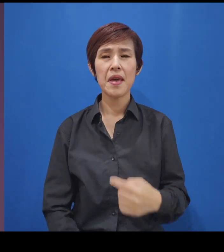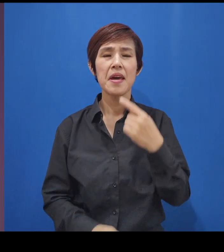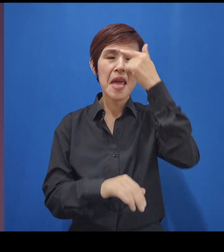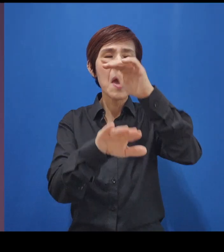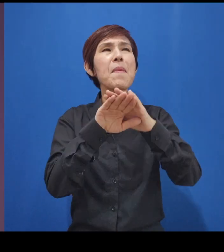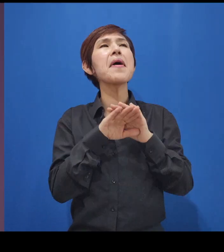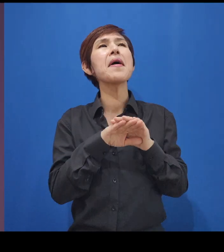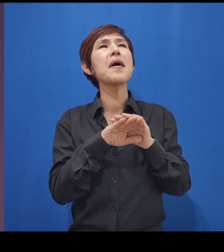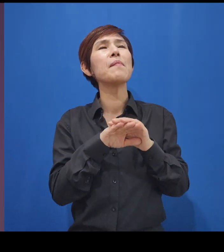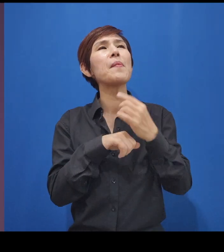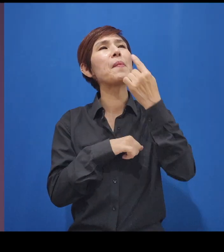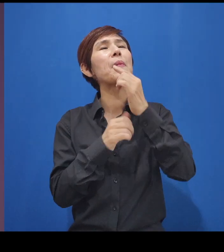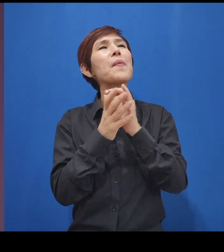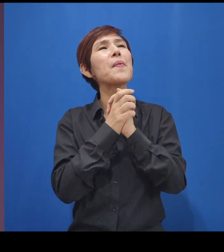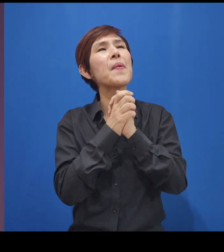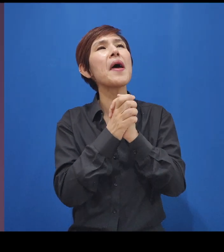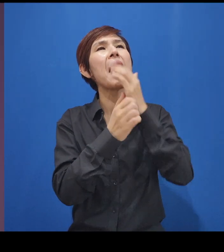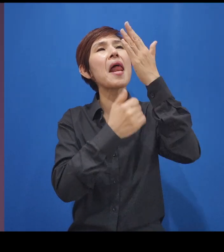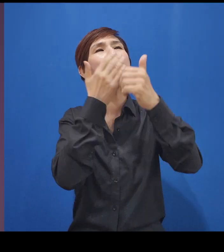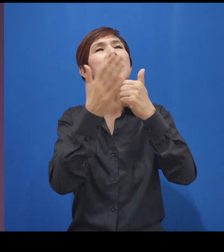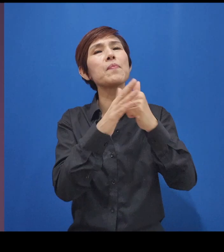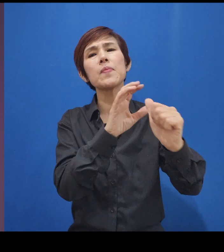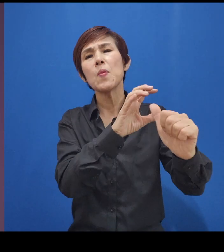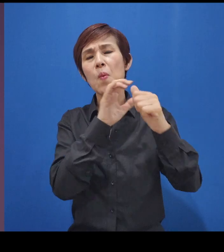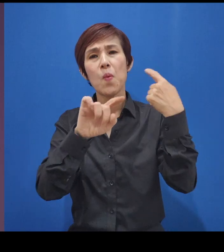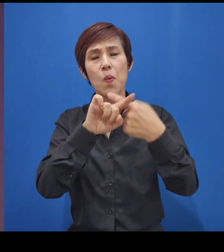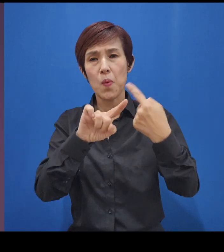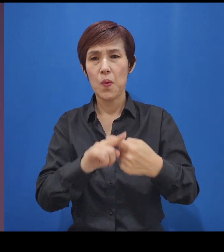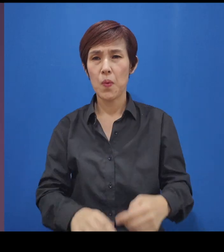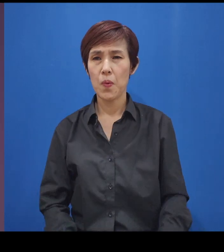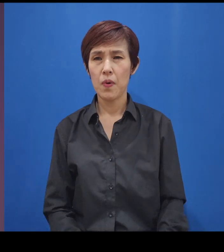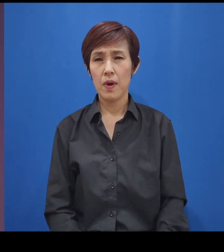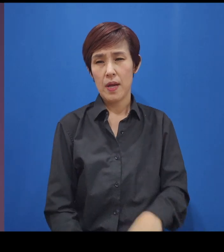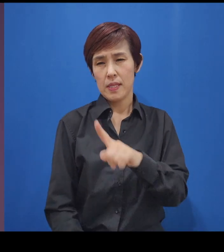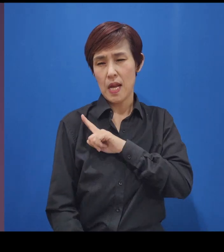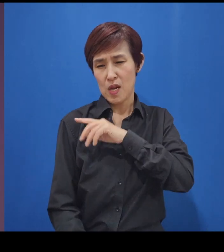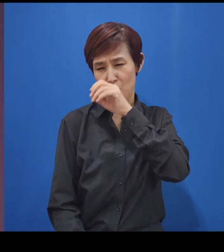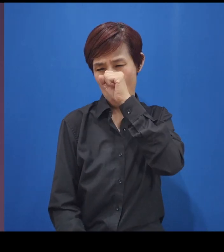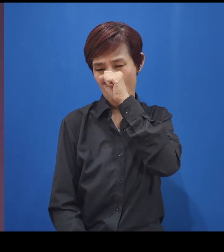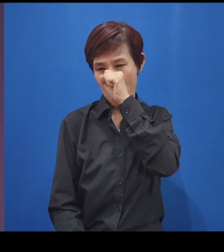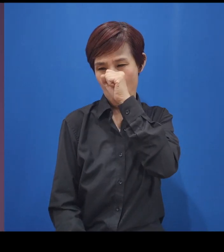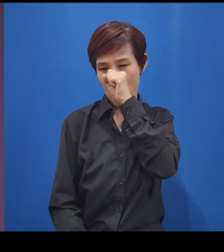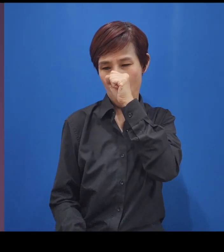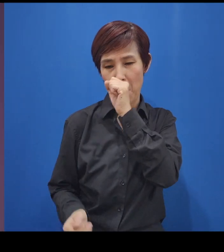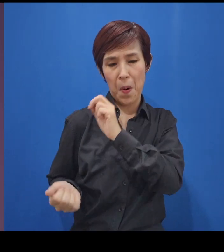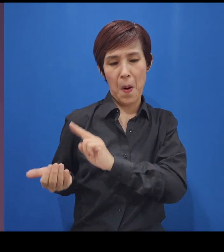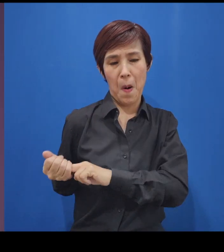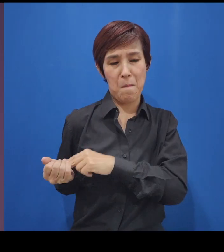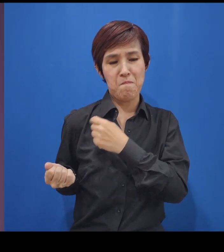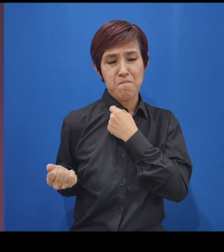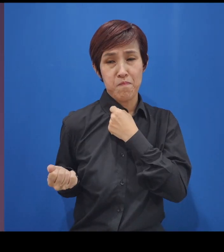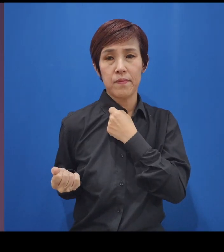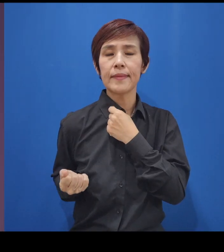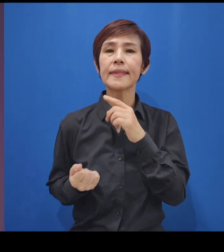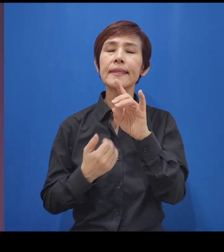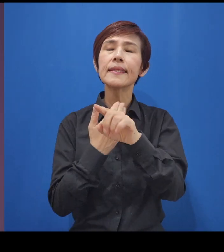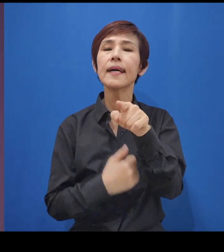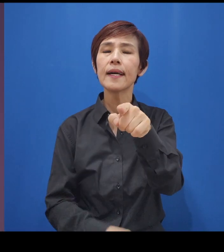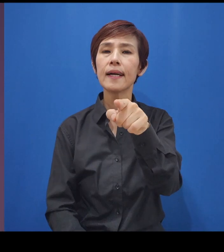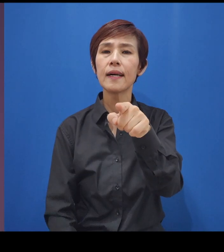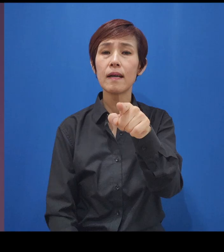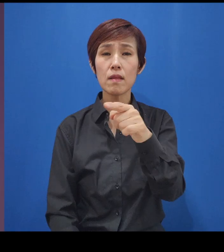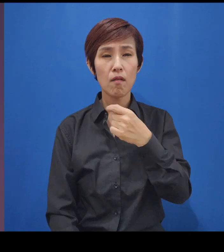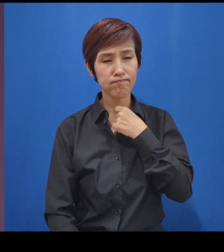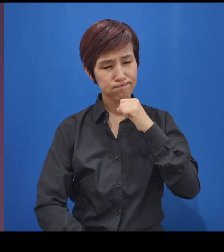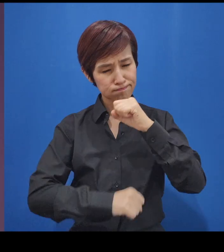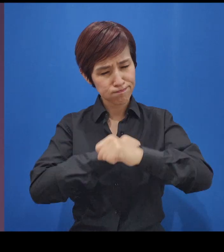예배를 명분으로 삼고 하나님을 명분으로 삼아서 가장 좋은 것 나한테 두고 싶은 거죠. 내가